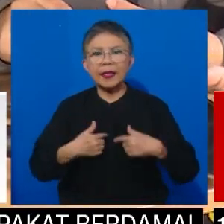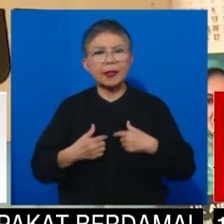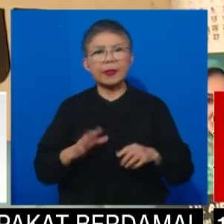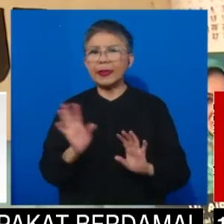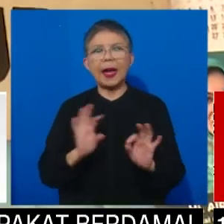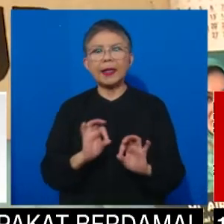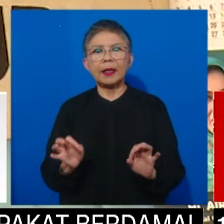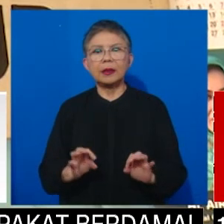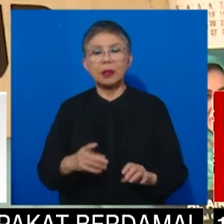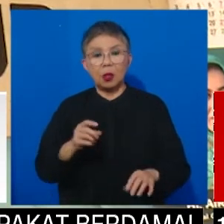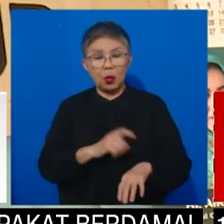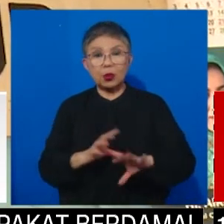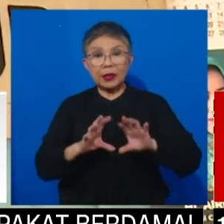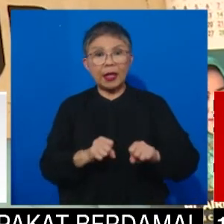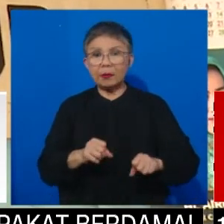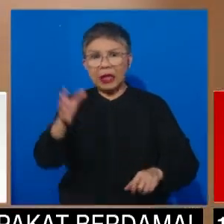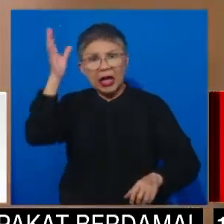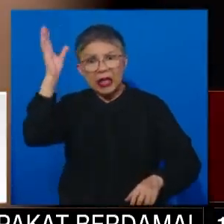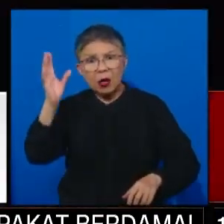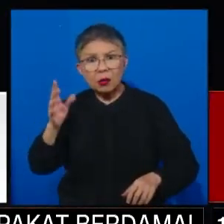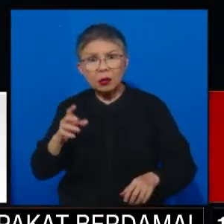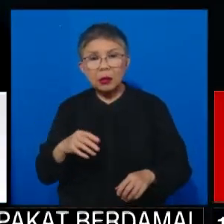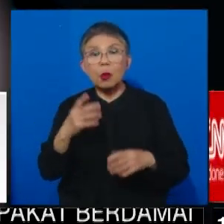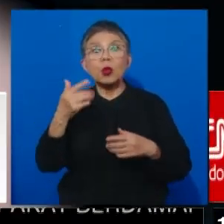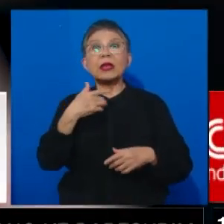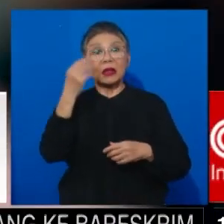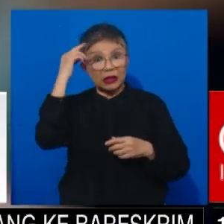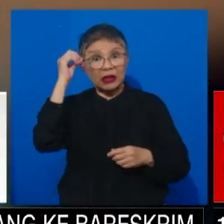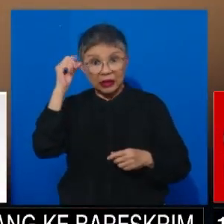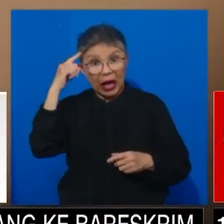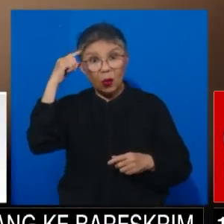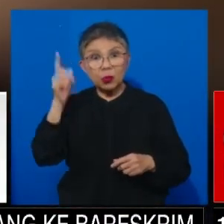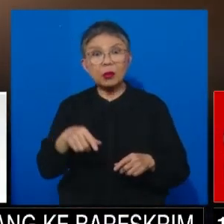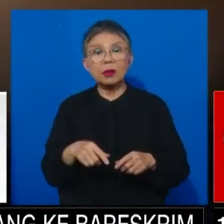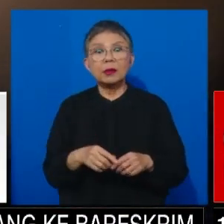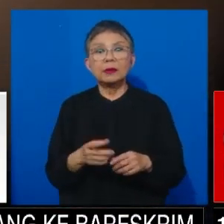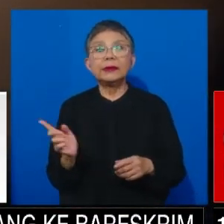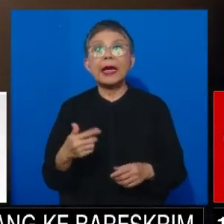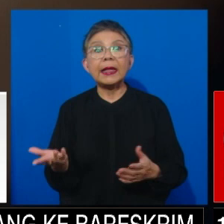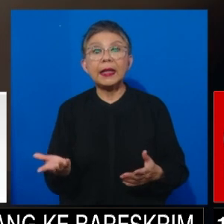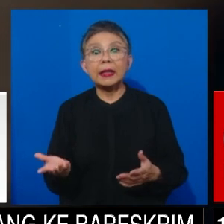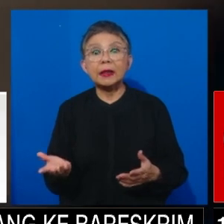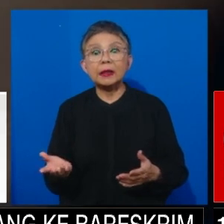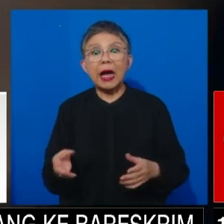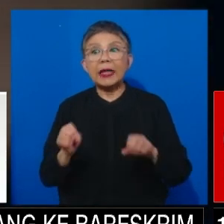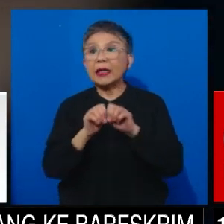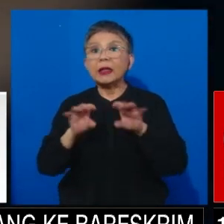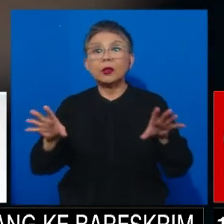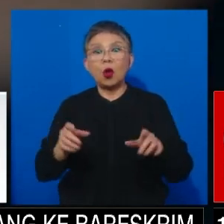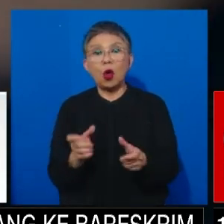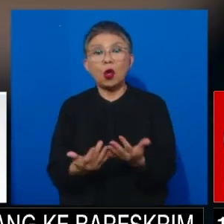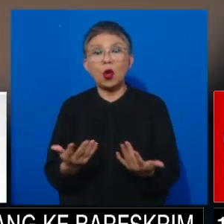penangkapan dilakukan. Ia menyebut baru mengetahui adanya drama penangkapan oleh para tersangka keesokan harinya setelah diberitahu oleh